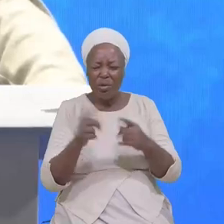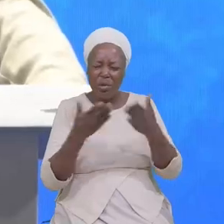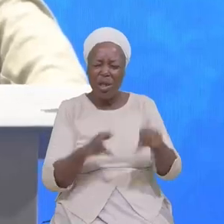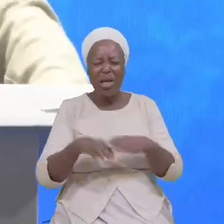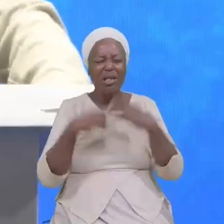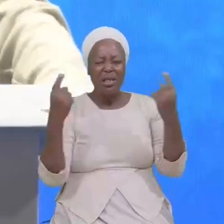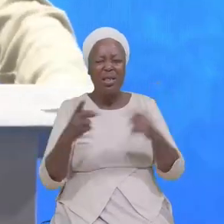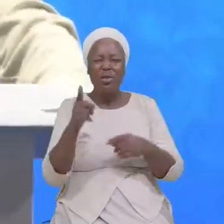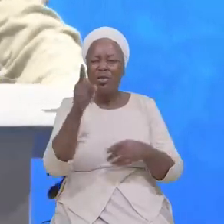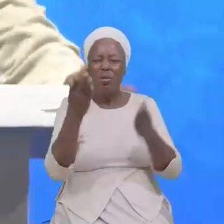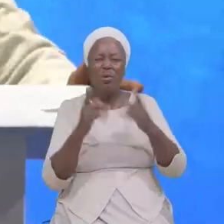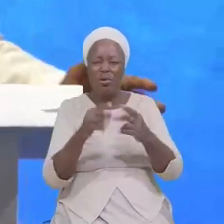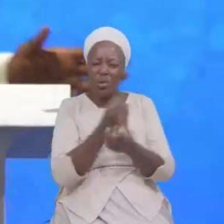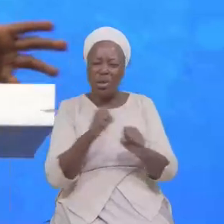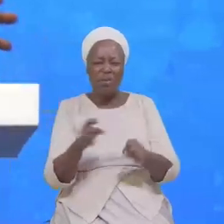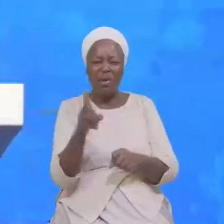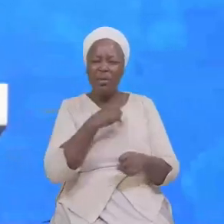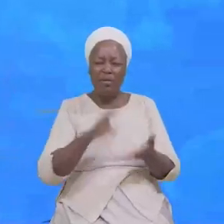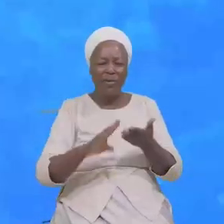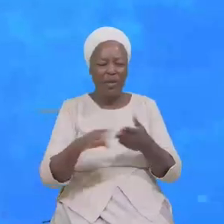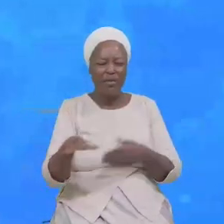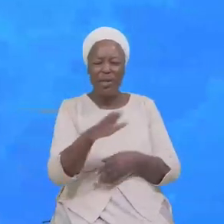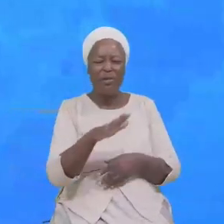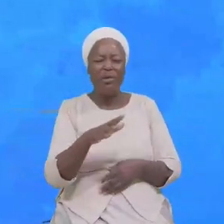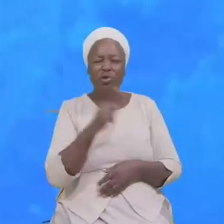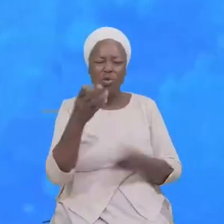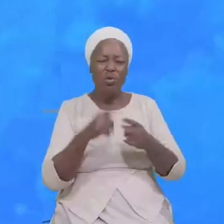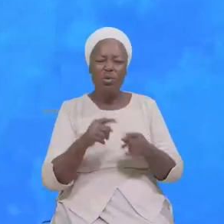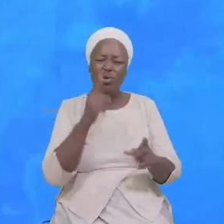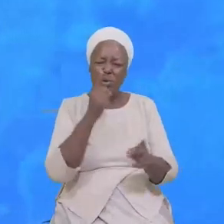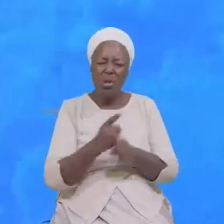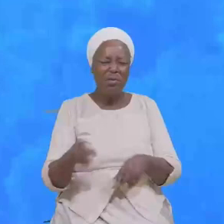veux les sauver, les pardonner. Tu veux les